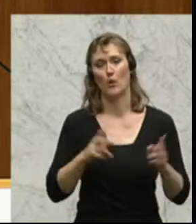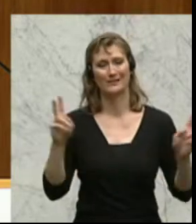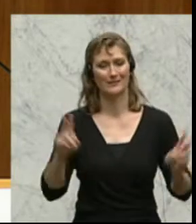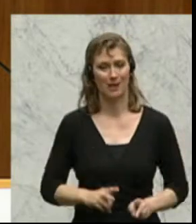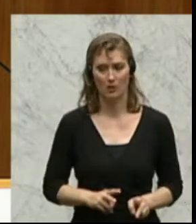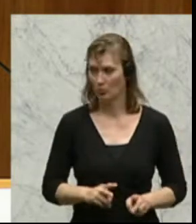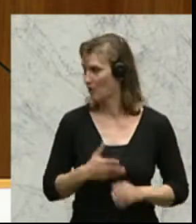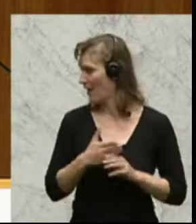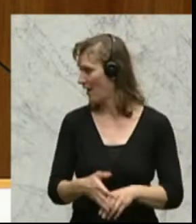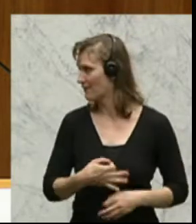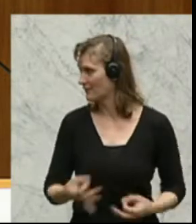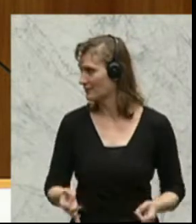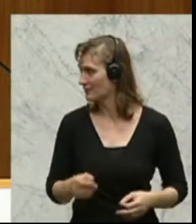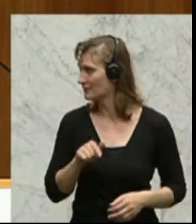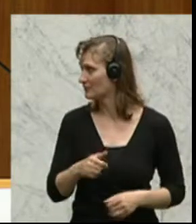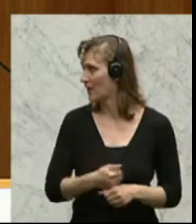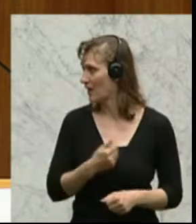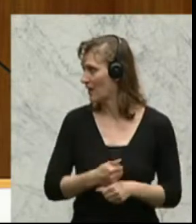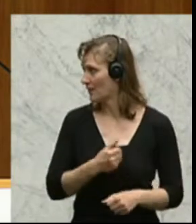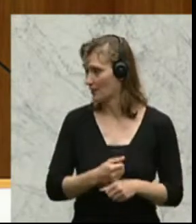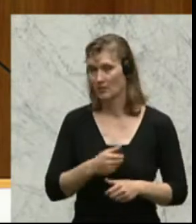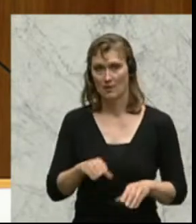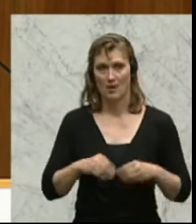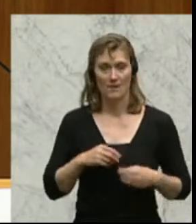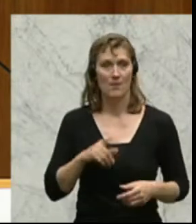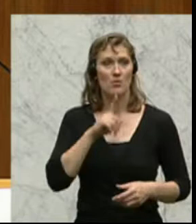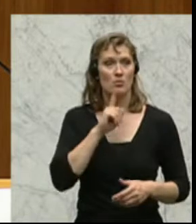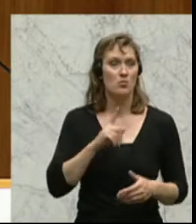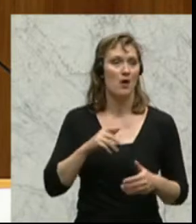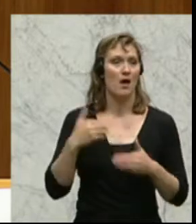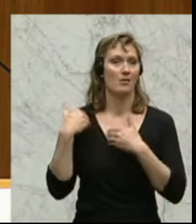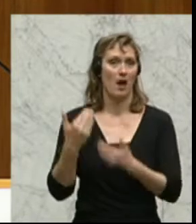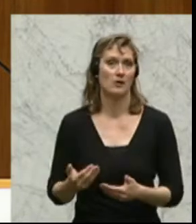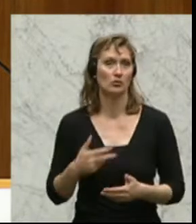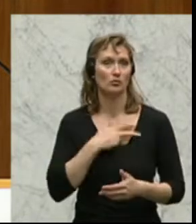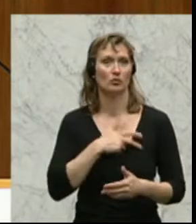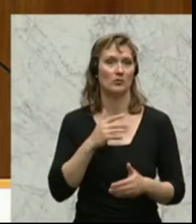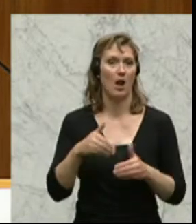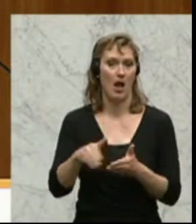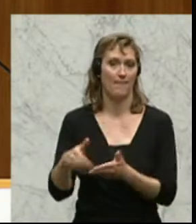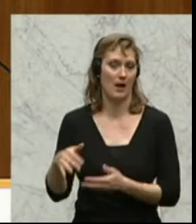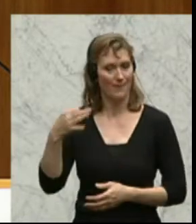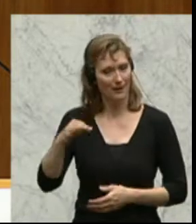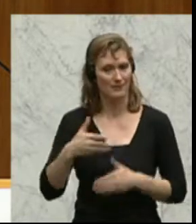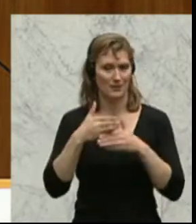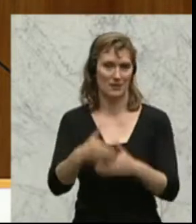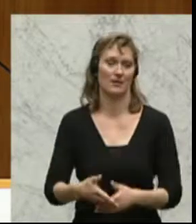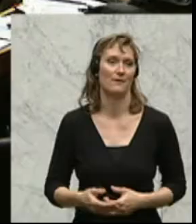helfen. Diesen Arbeitnehmern nützt nur eine Entlastung bei den Sozialabgaben.